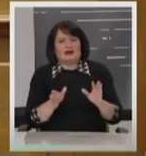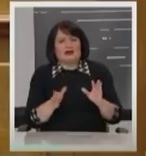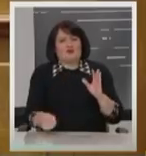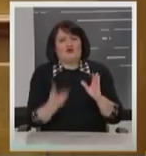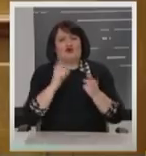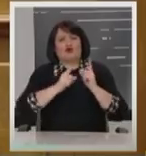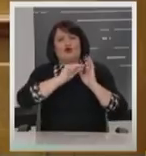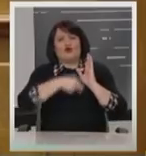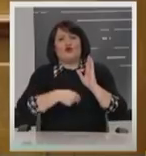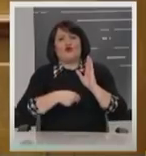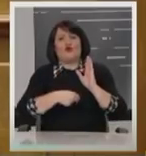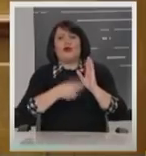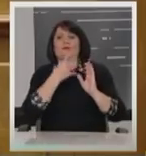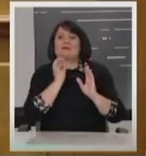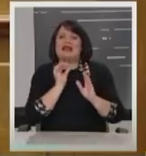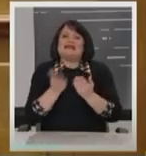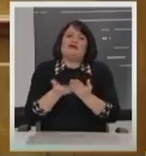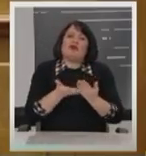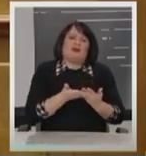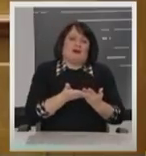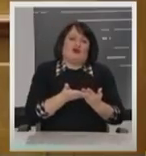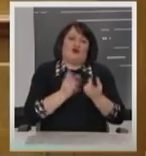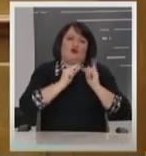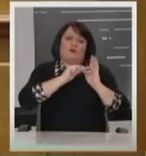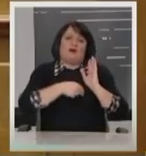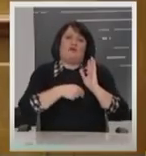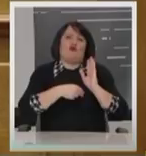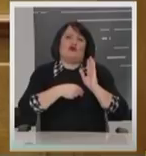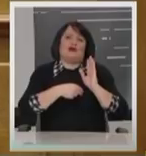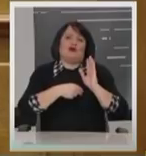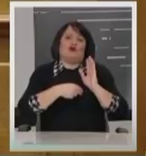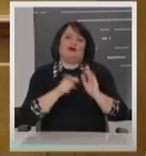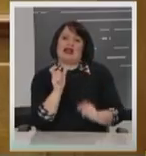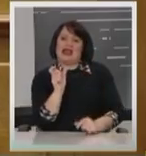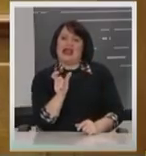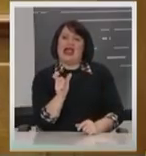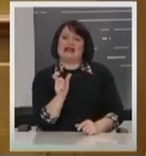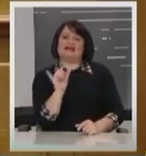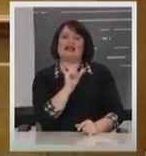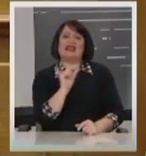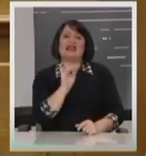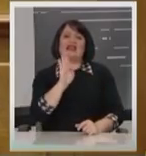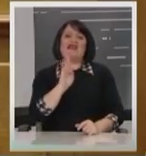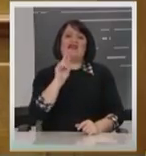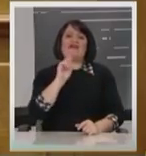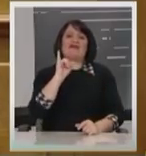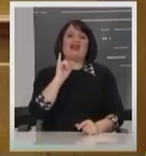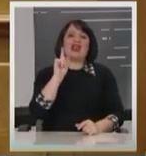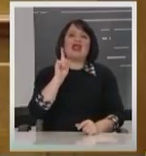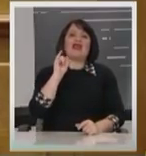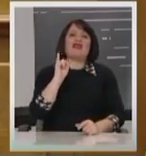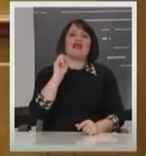το βαφτίζουν υβριδικό. Υβριδικό. Αυτή είναι η καινούρια ορολογία η οποία